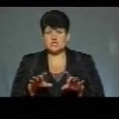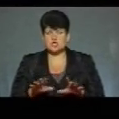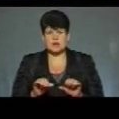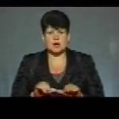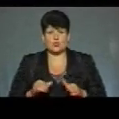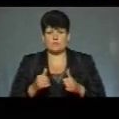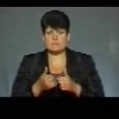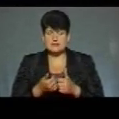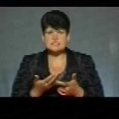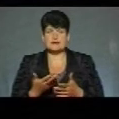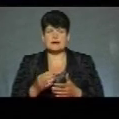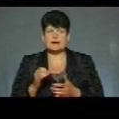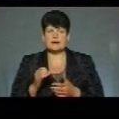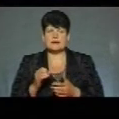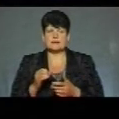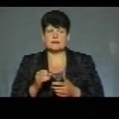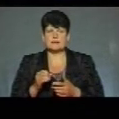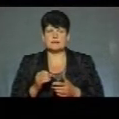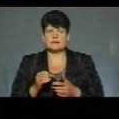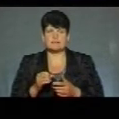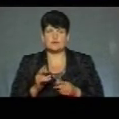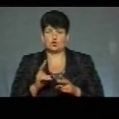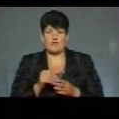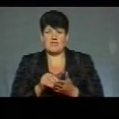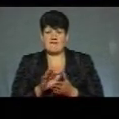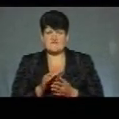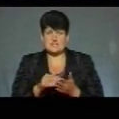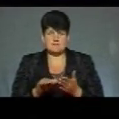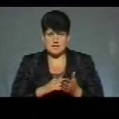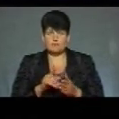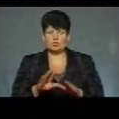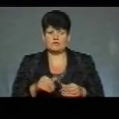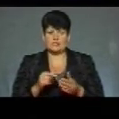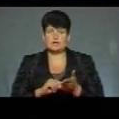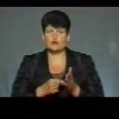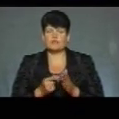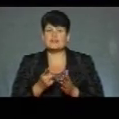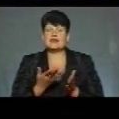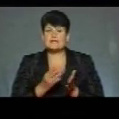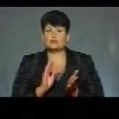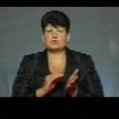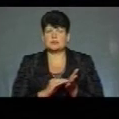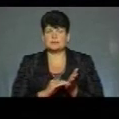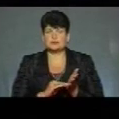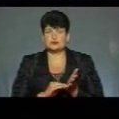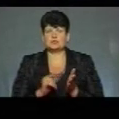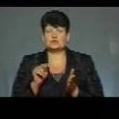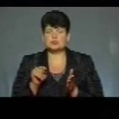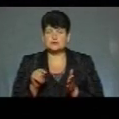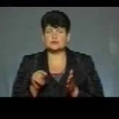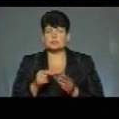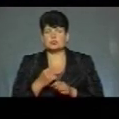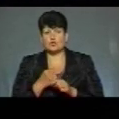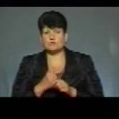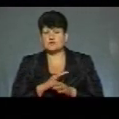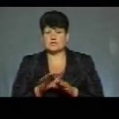комісії техногенно-екологічної безпеки ніхто не відміняв. Їм буде видана довідка, в якій не буде вказано, що їм